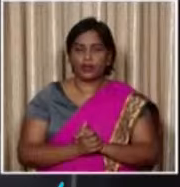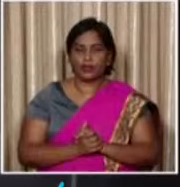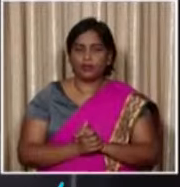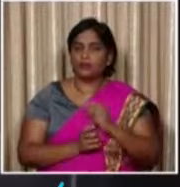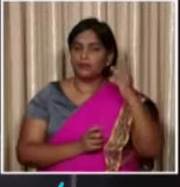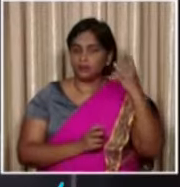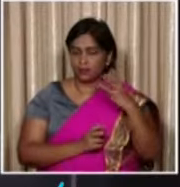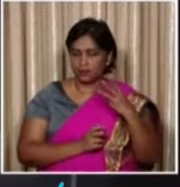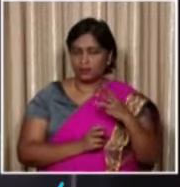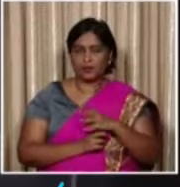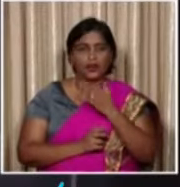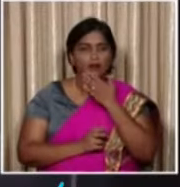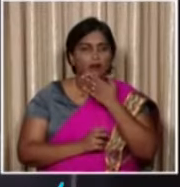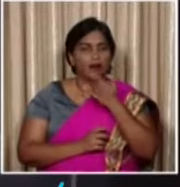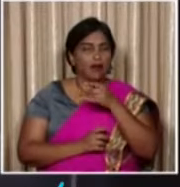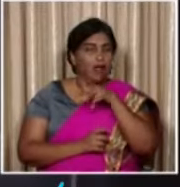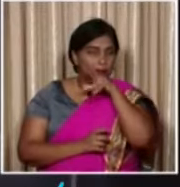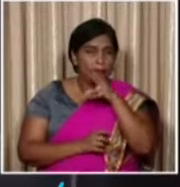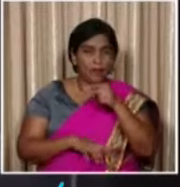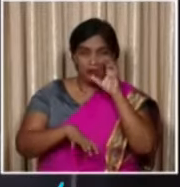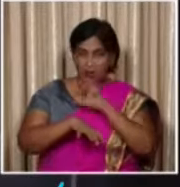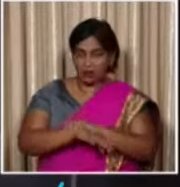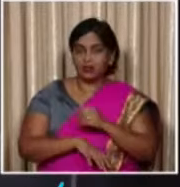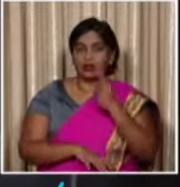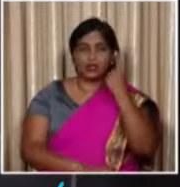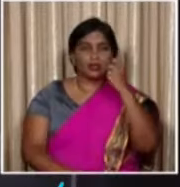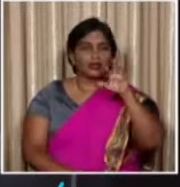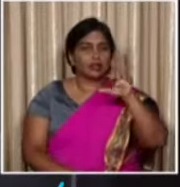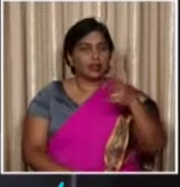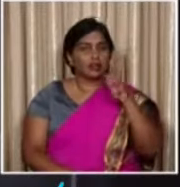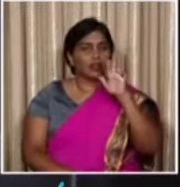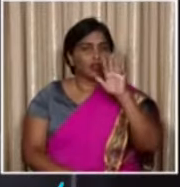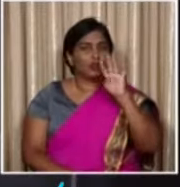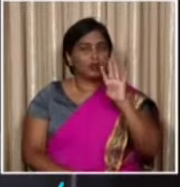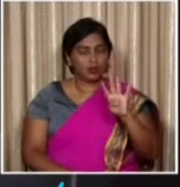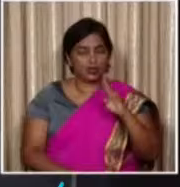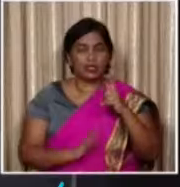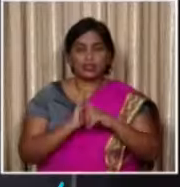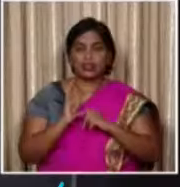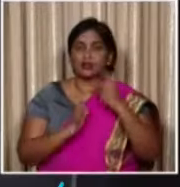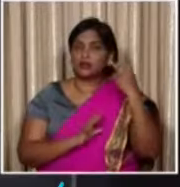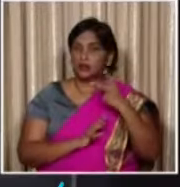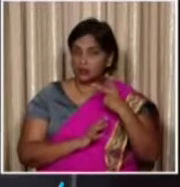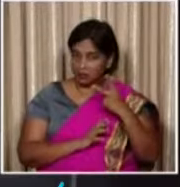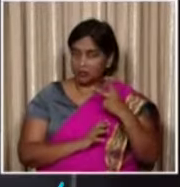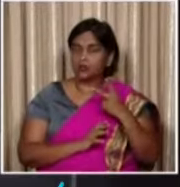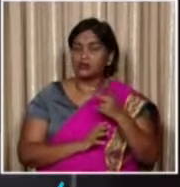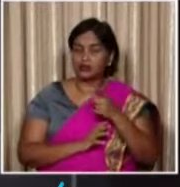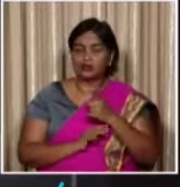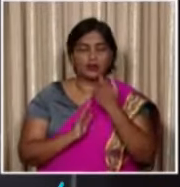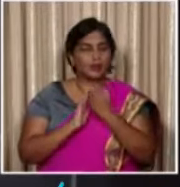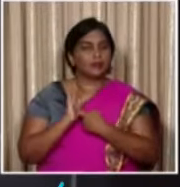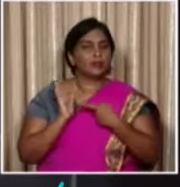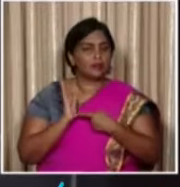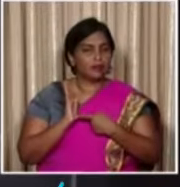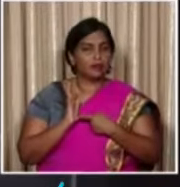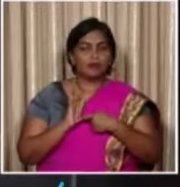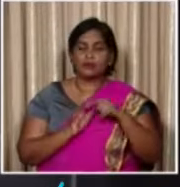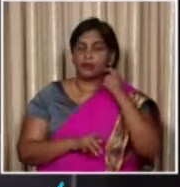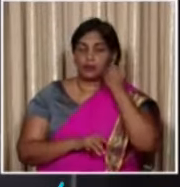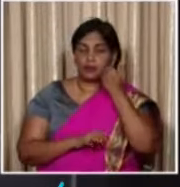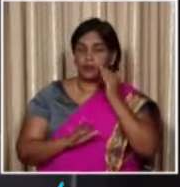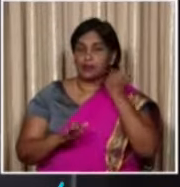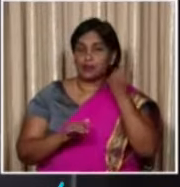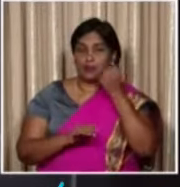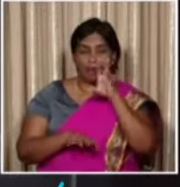3 ජල බීතිකා රෝගය පිළිබඳ 1894 ජනවාරි දෙවැනි දින ඇති ආඥා පනත මගින් ජල බීතිකා රෝගය